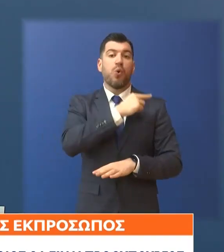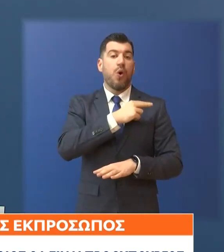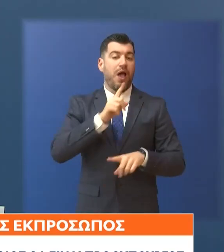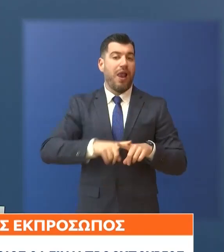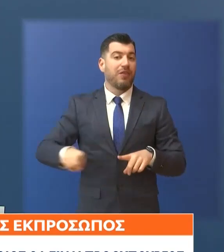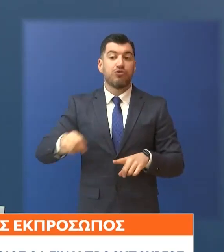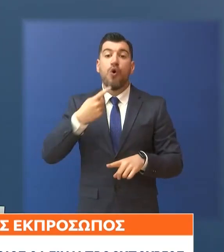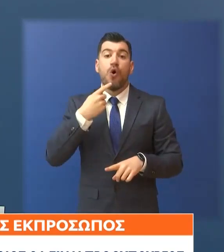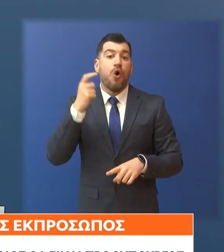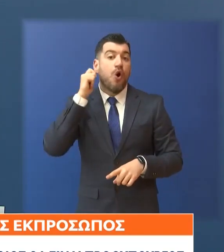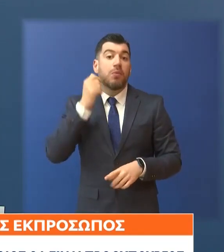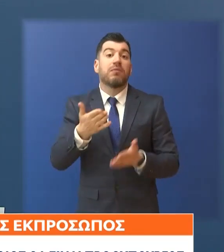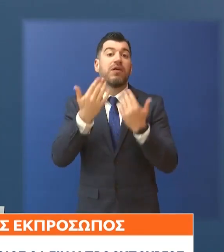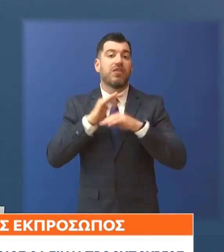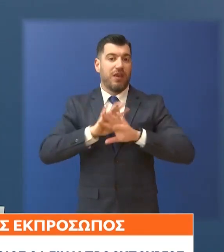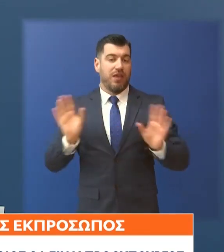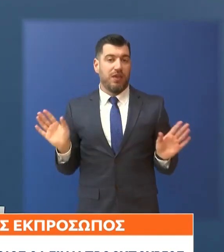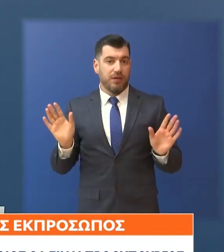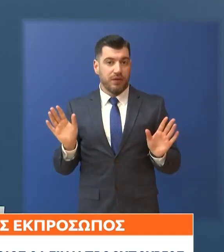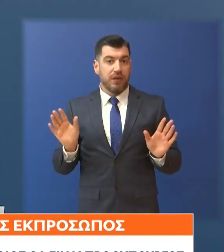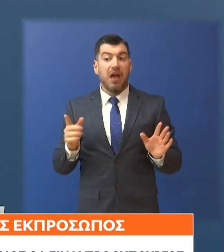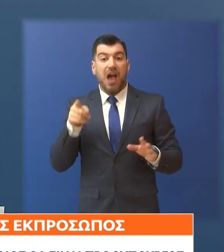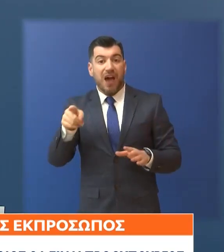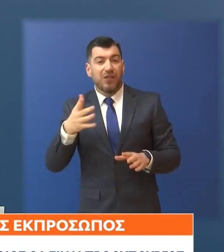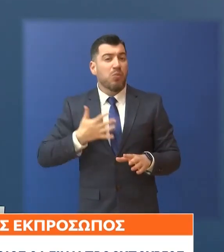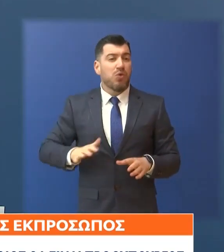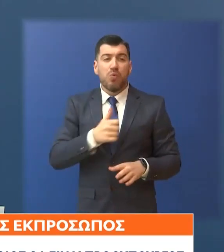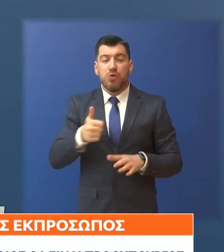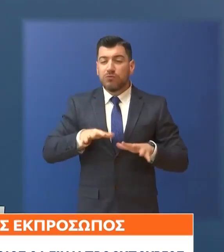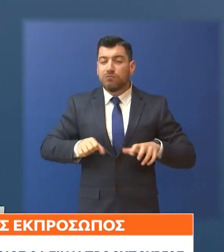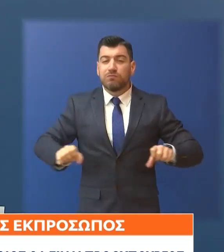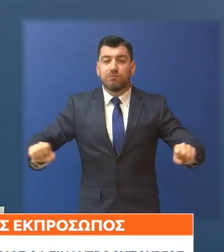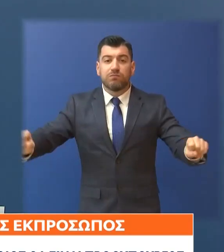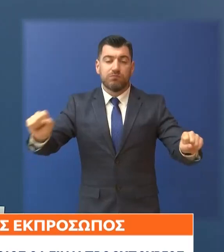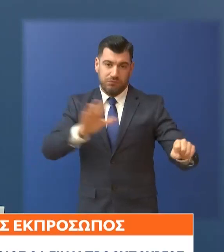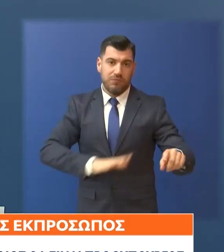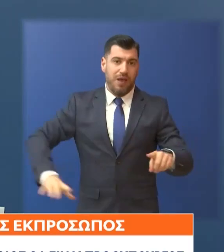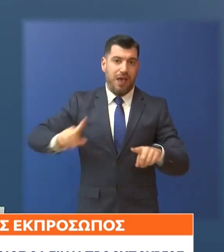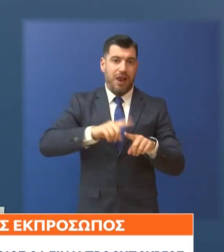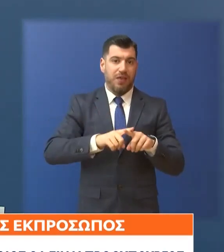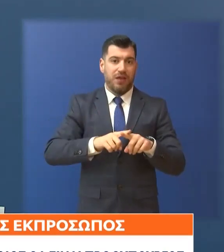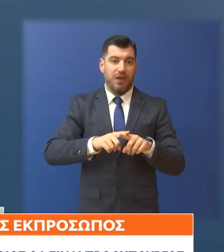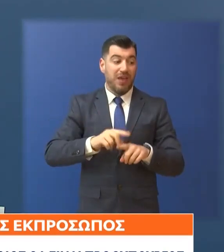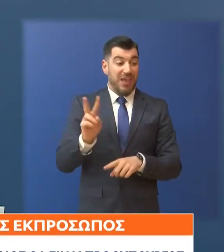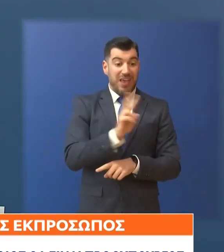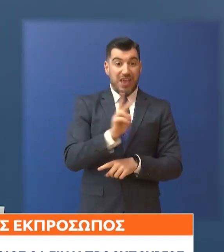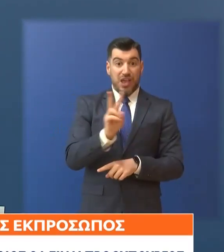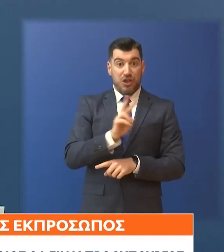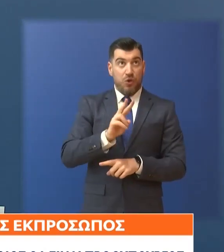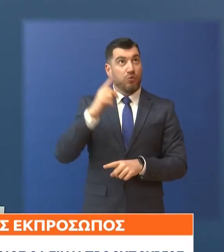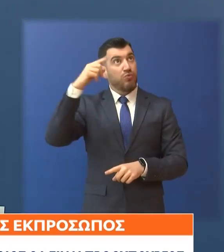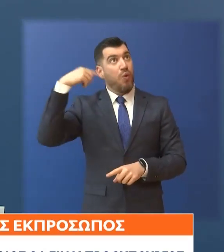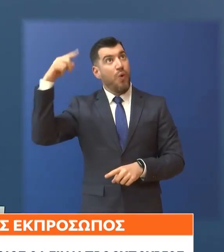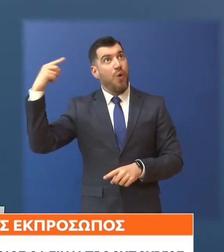περηφανεύονται για την πολιτική κληρονομιά του κρατισμού και της αναξιοκρατίας. Και στη συγκυβέρνηση που οραματίζονται και